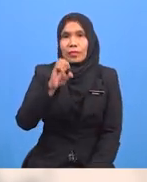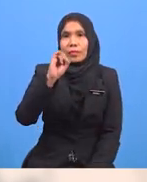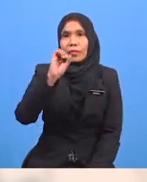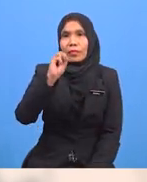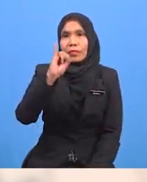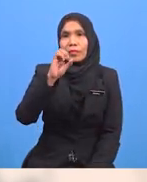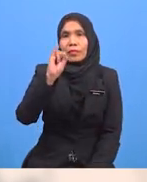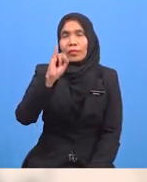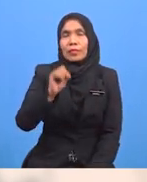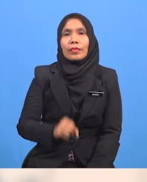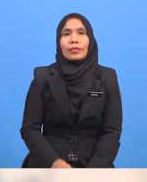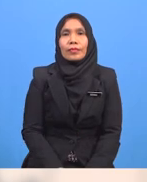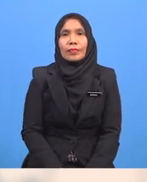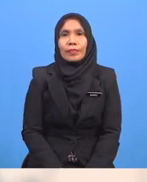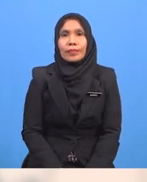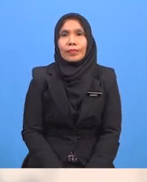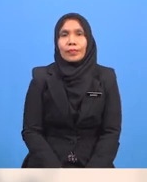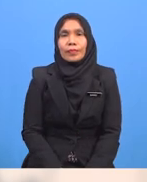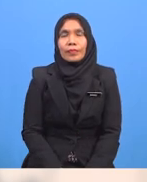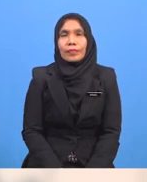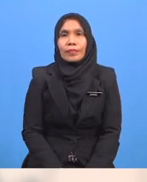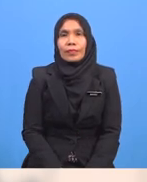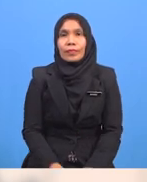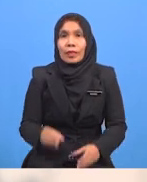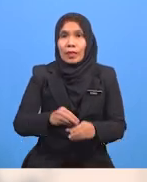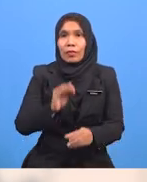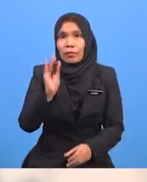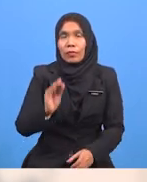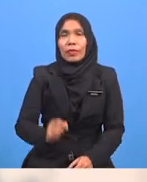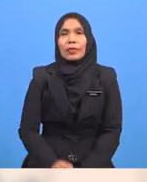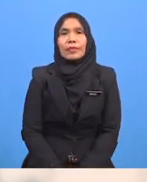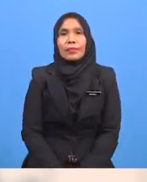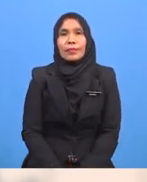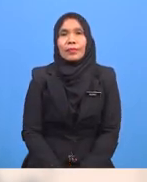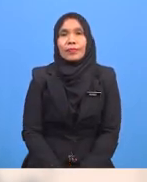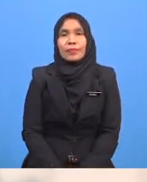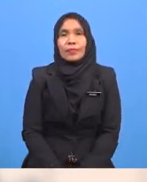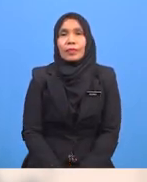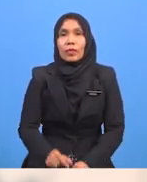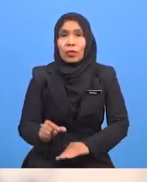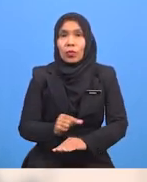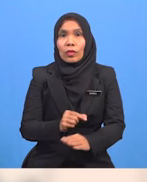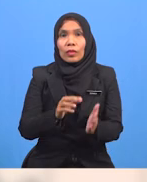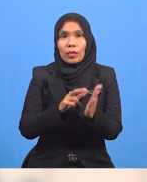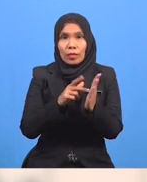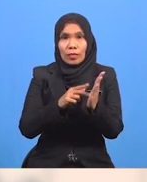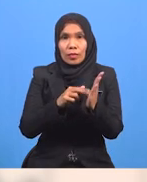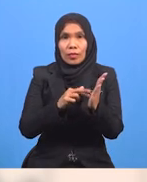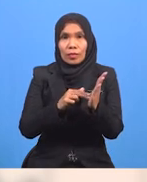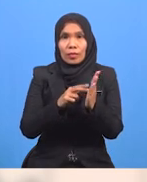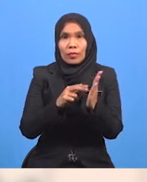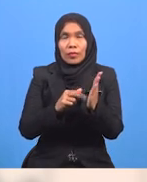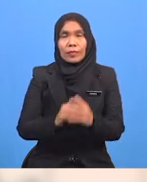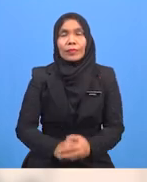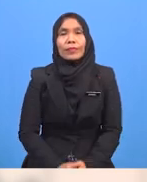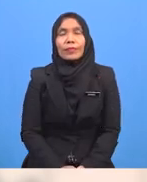sudut B dan sudut di ke dalam petua sinus dengan menggunakan kalkulator kira panjang